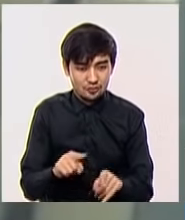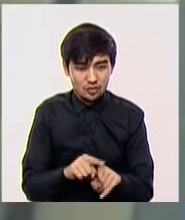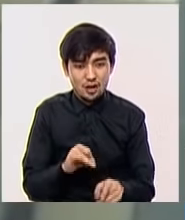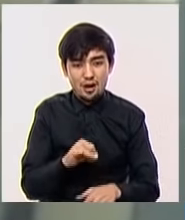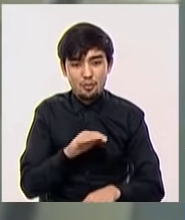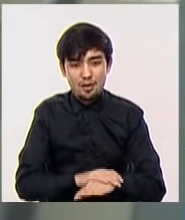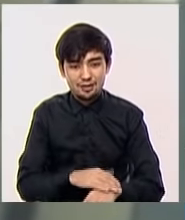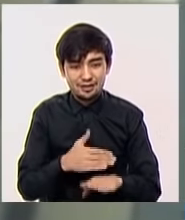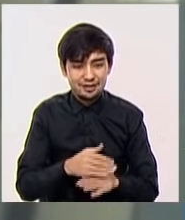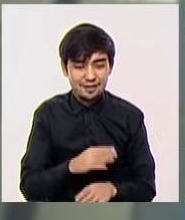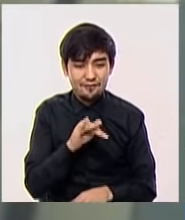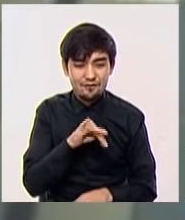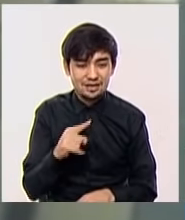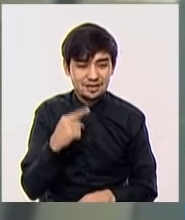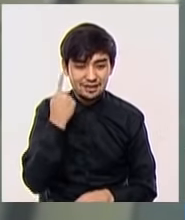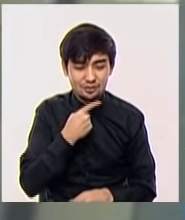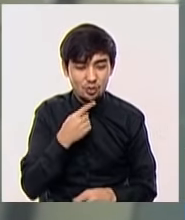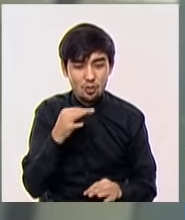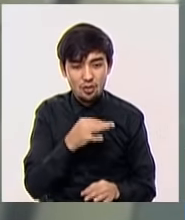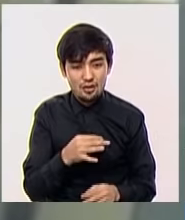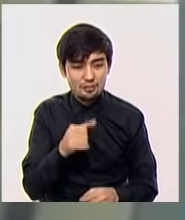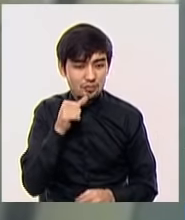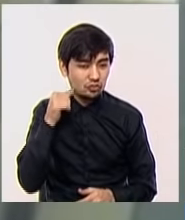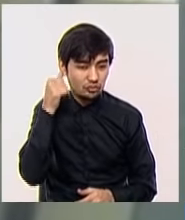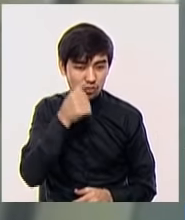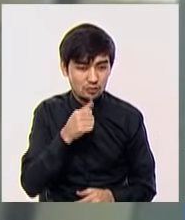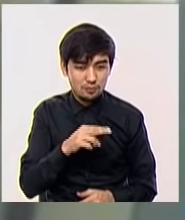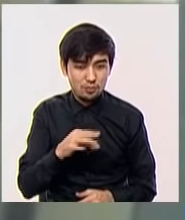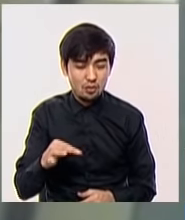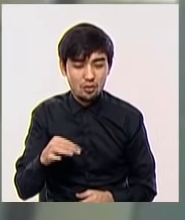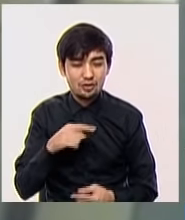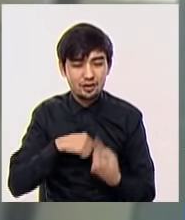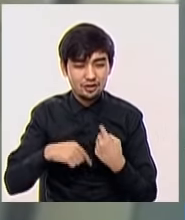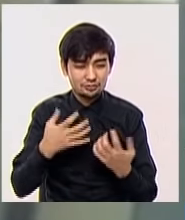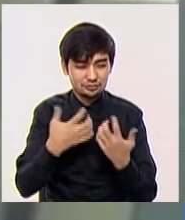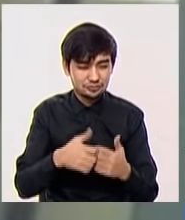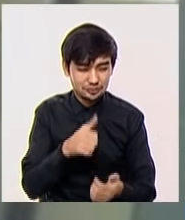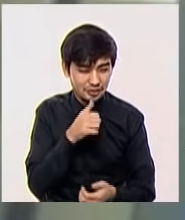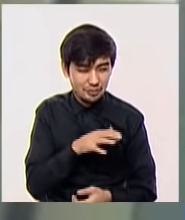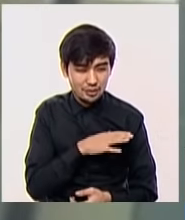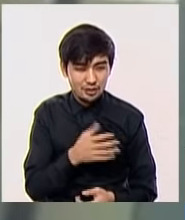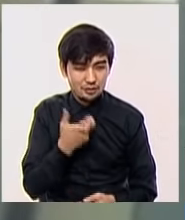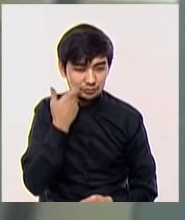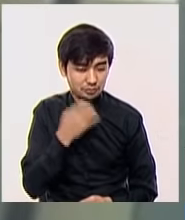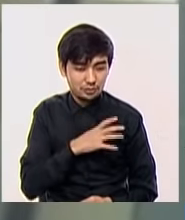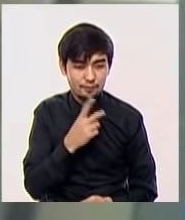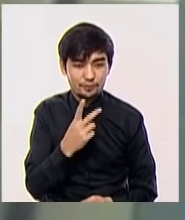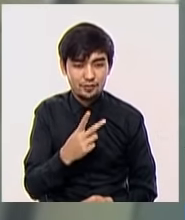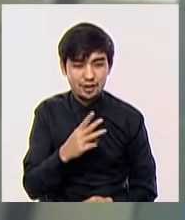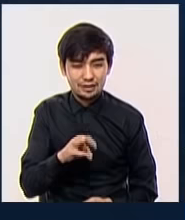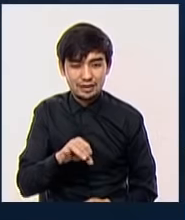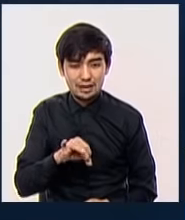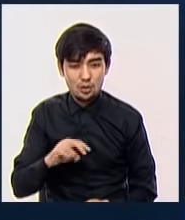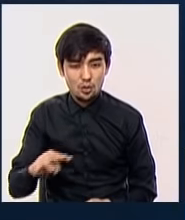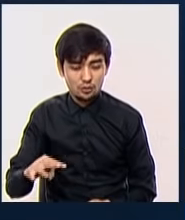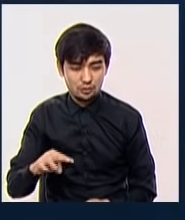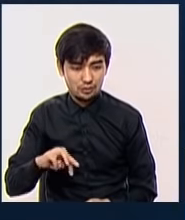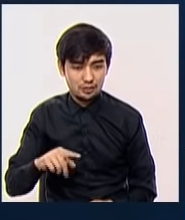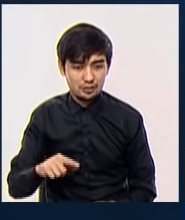на кредитование физических лиц за прошлый год по наш цена оценки нашего центра доработали свыше двух триллионов тенге